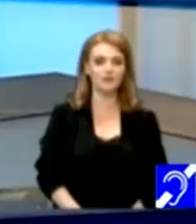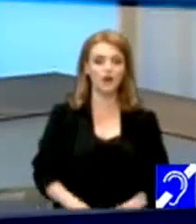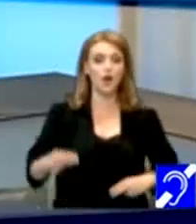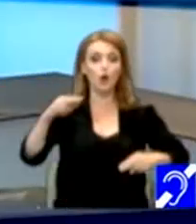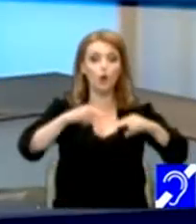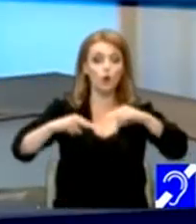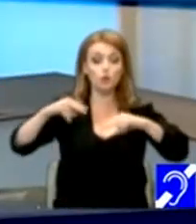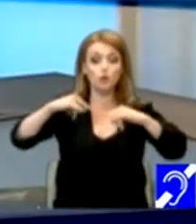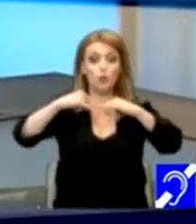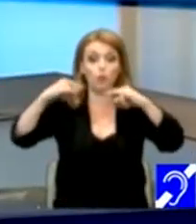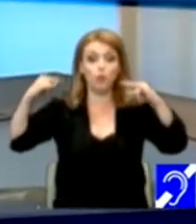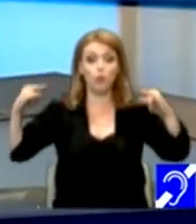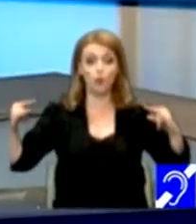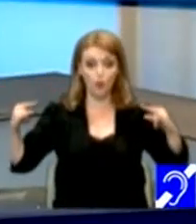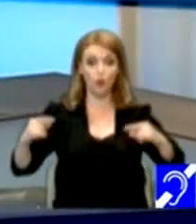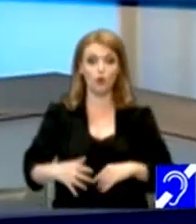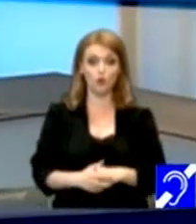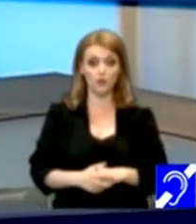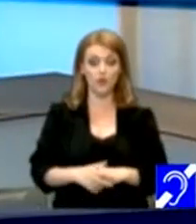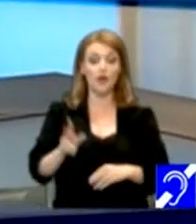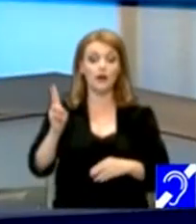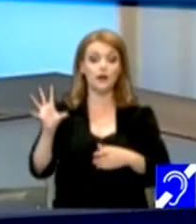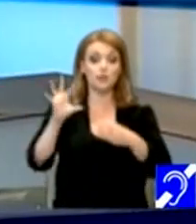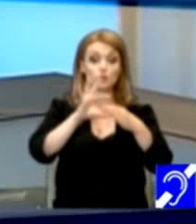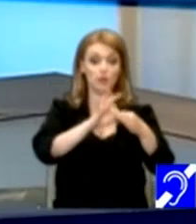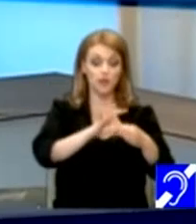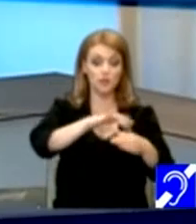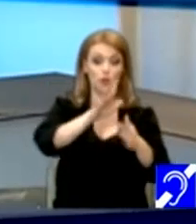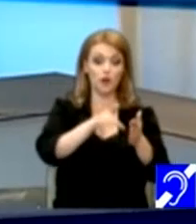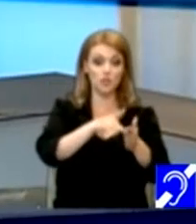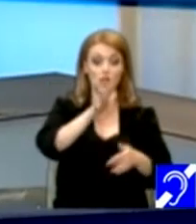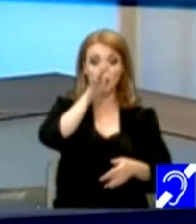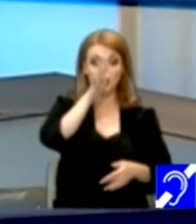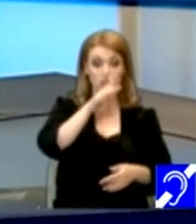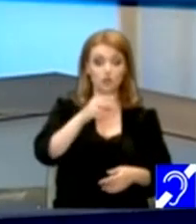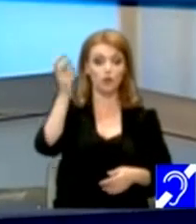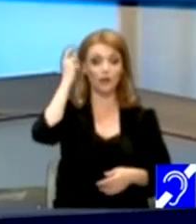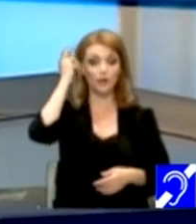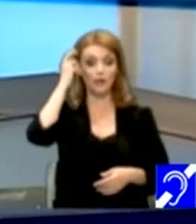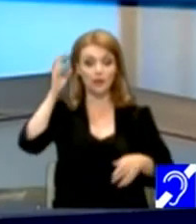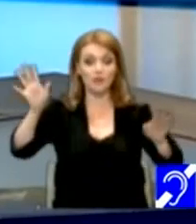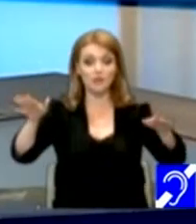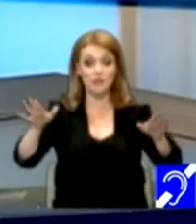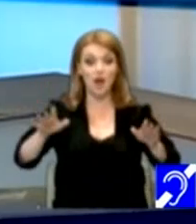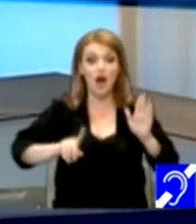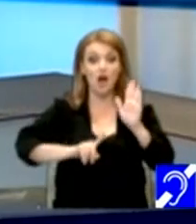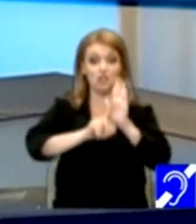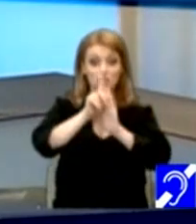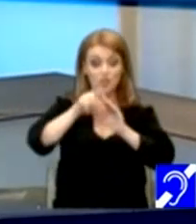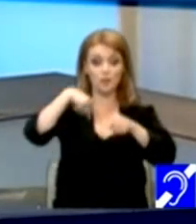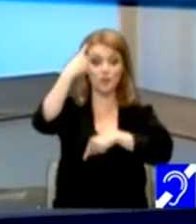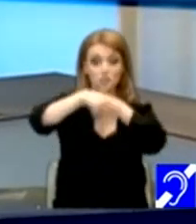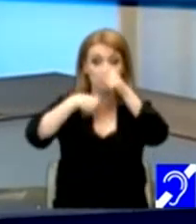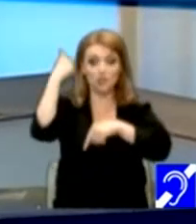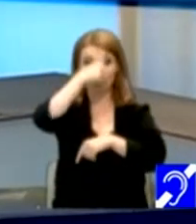Construcția podului peste Nistru, partea magistralei rutiere Chișinău-Soroca Ian-Polchie, va urma să înceapă peste un an de la semnarea